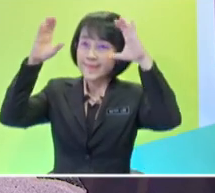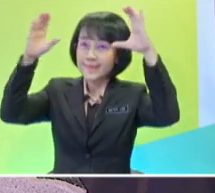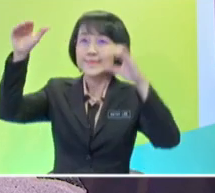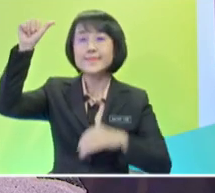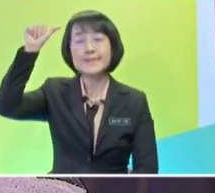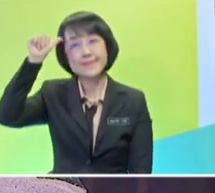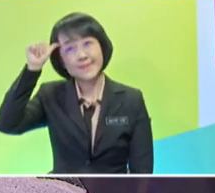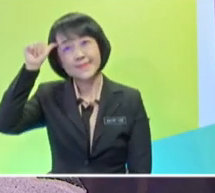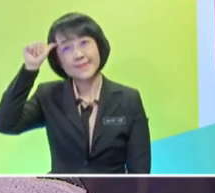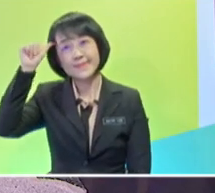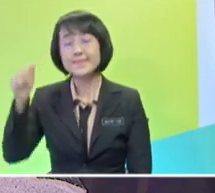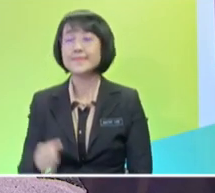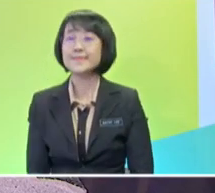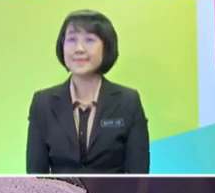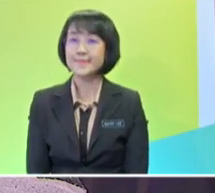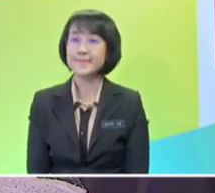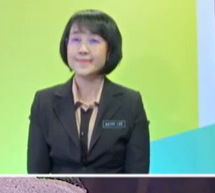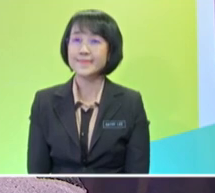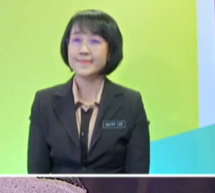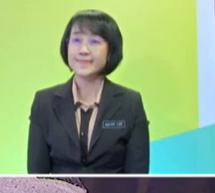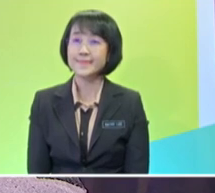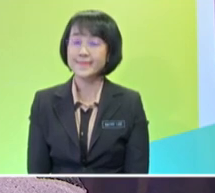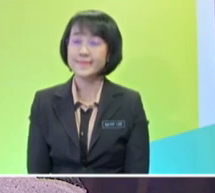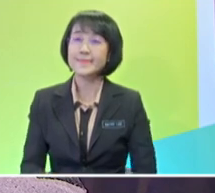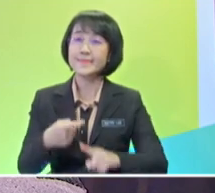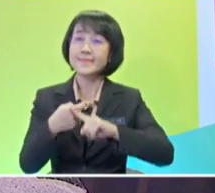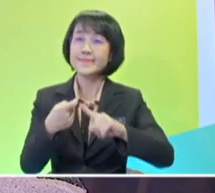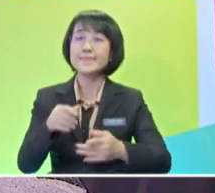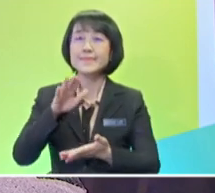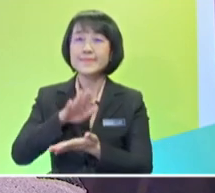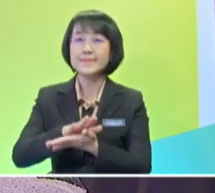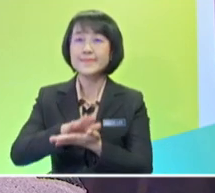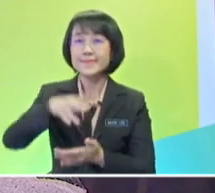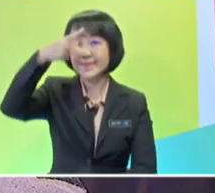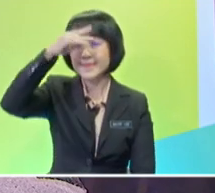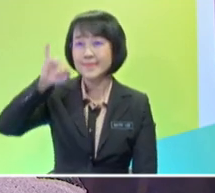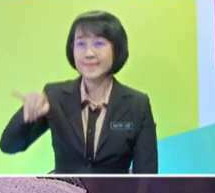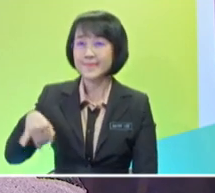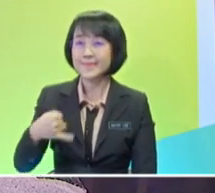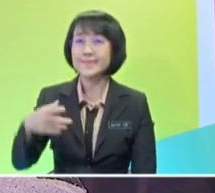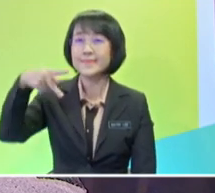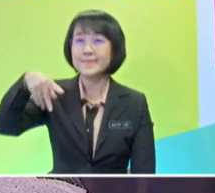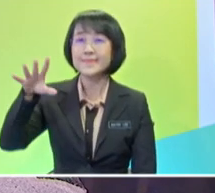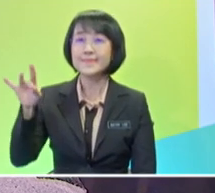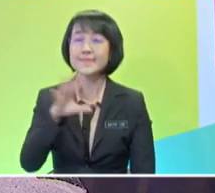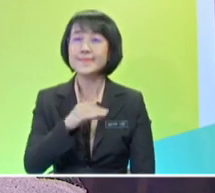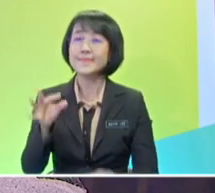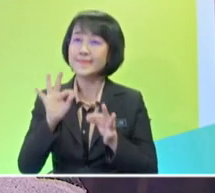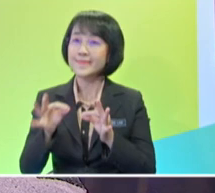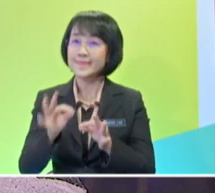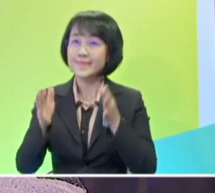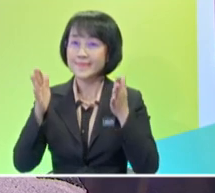cikguan Mama Akmal dari sekolah kebangsaan Putrajaya presiden 83 juga juru bahasa isyarat kita pada hari ini yaitu